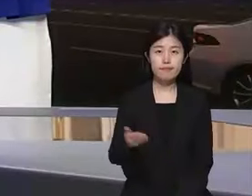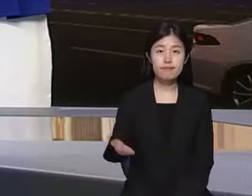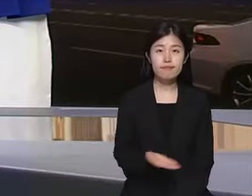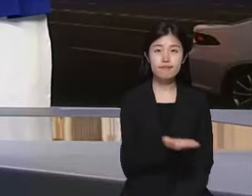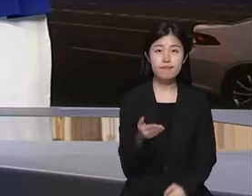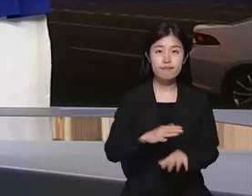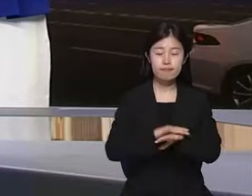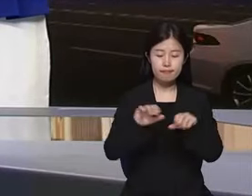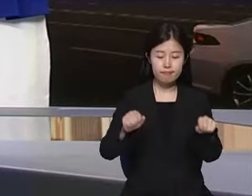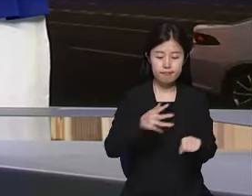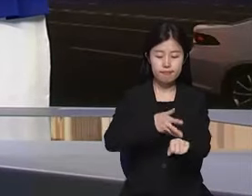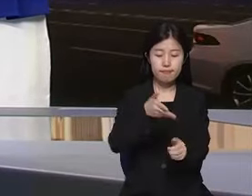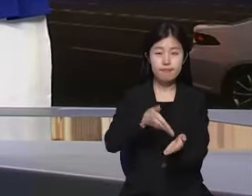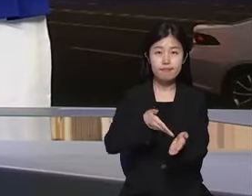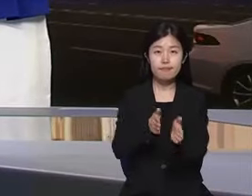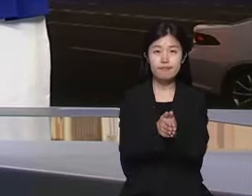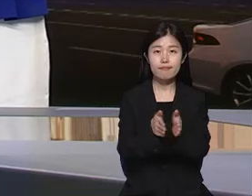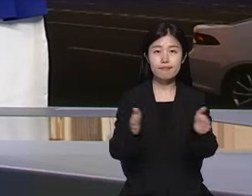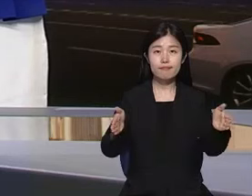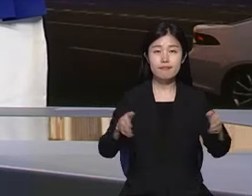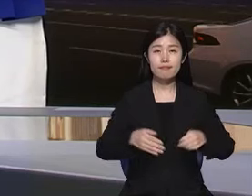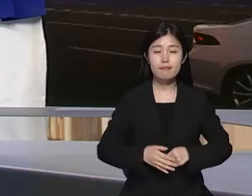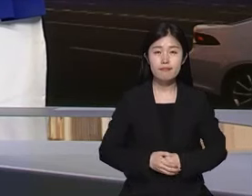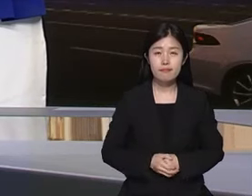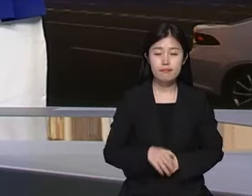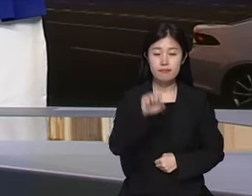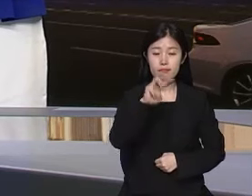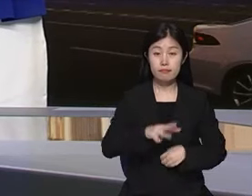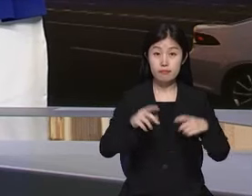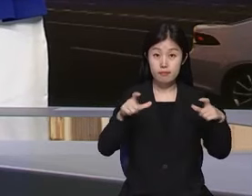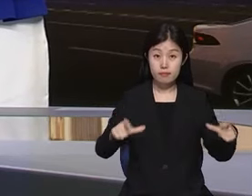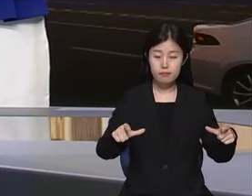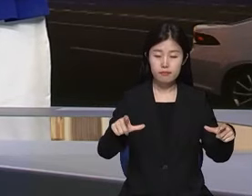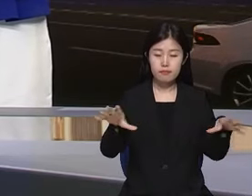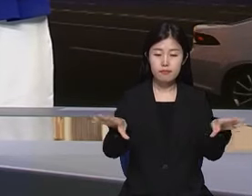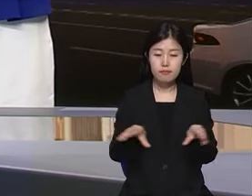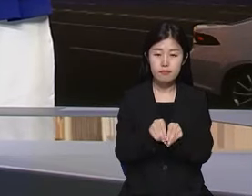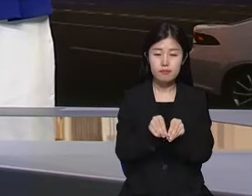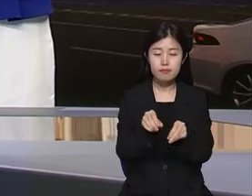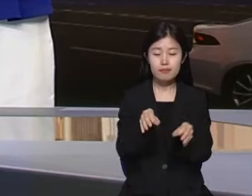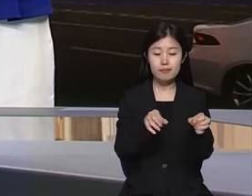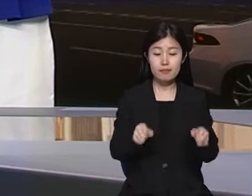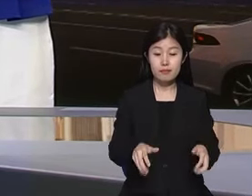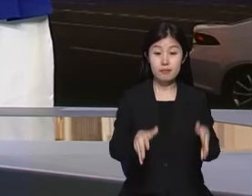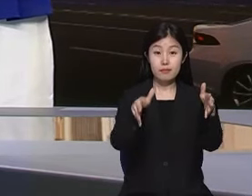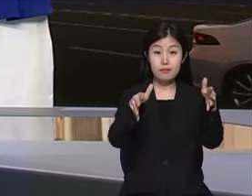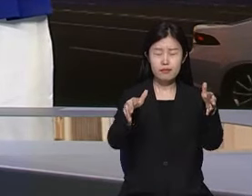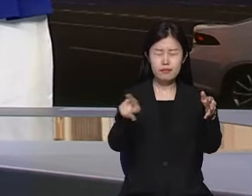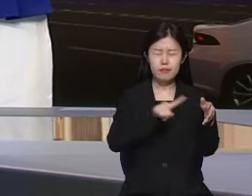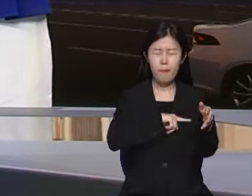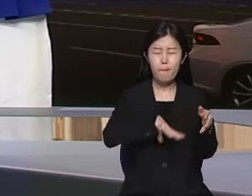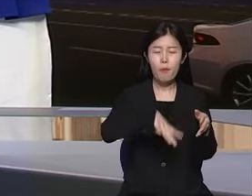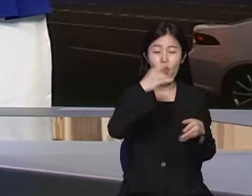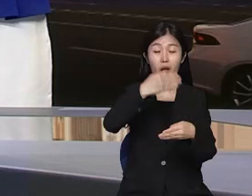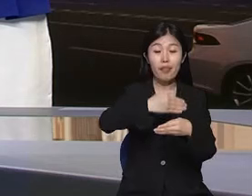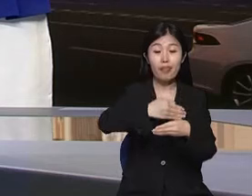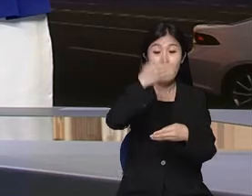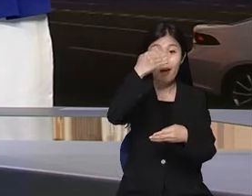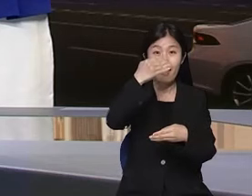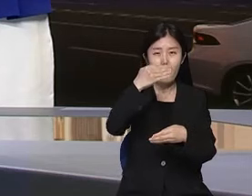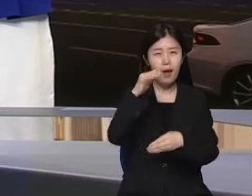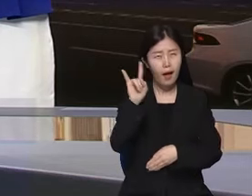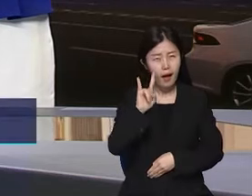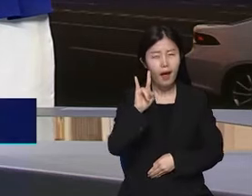여러분 안녕하십니까? KBC 8시 뉴스입니다. 광주 지역 복합 쇼핑몰 가운데 가장 먼저 문을 열 것으로 보이는 더현대